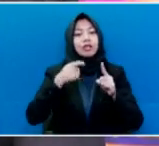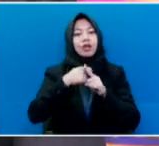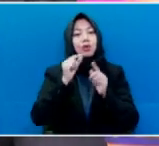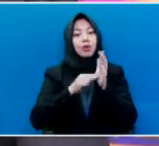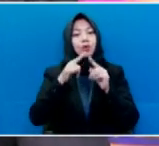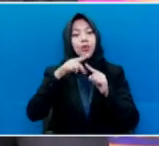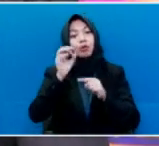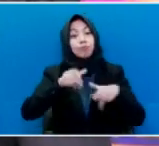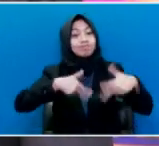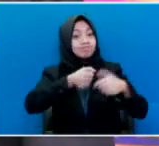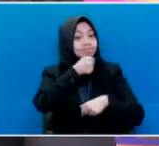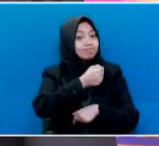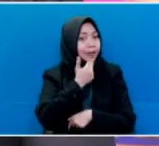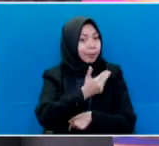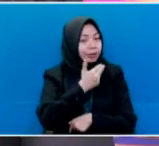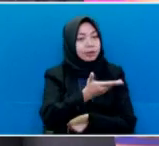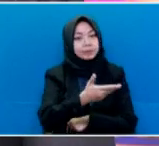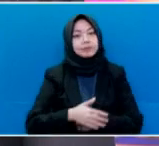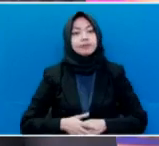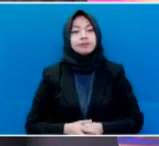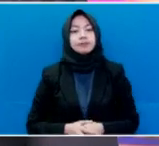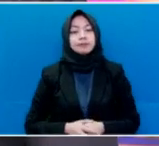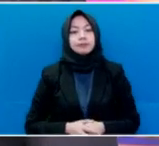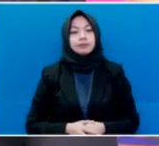Adi wibaowo telah bergabung bersama kami di Kompas malam Salam sehat Mas Kunto